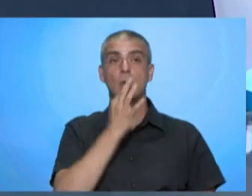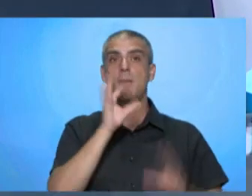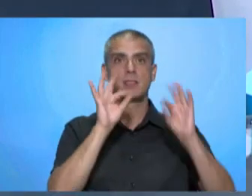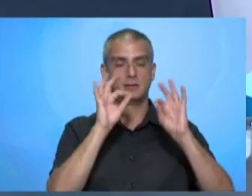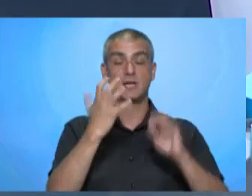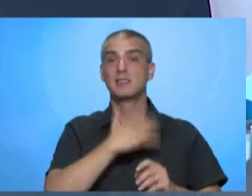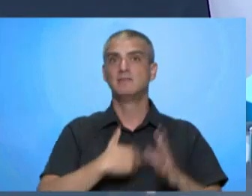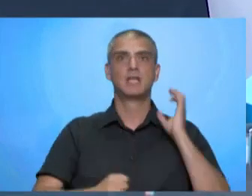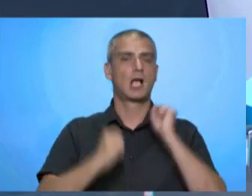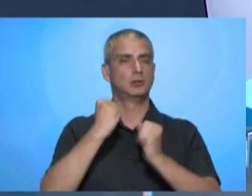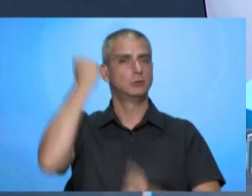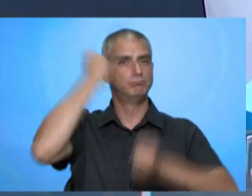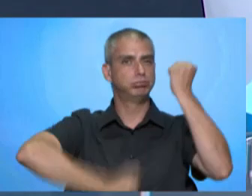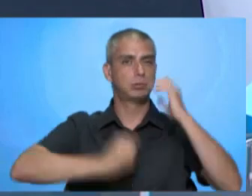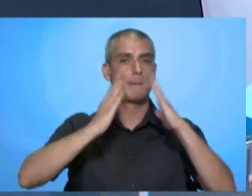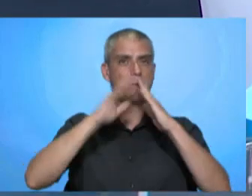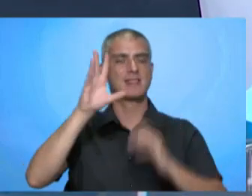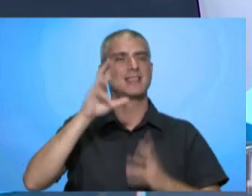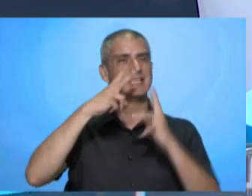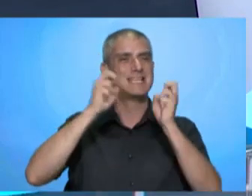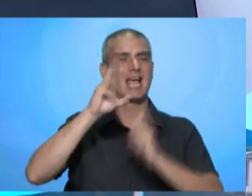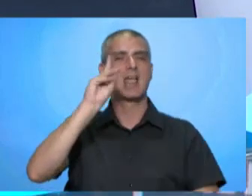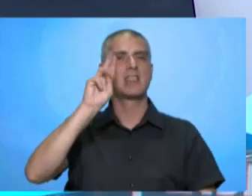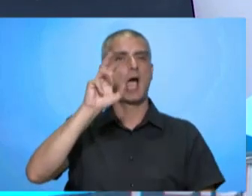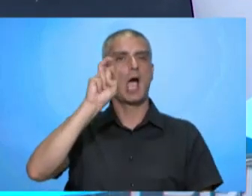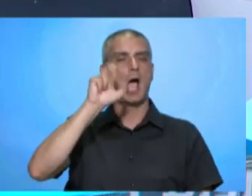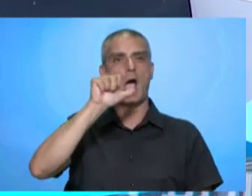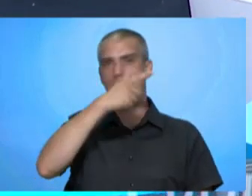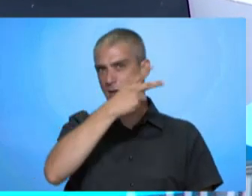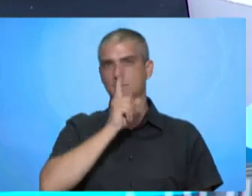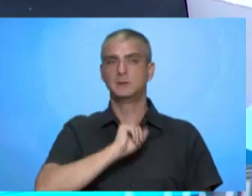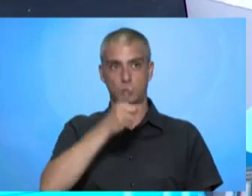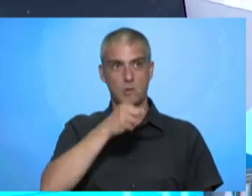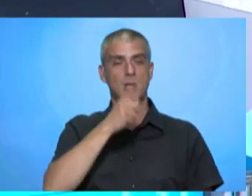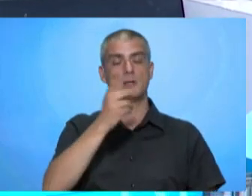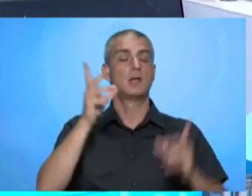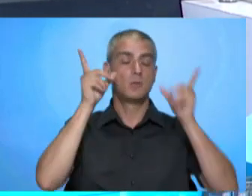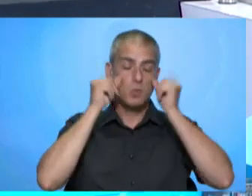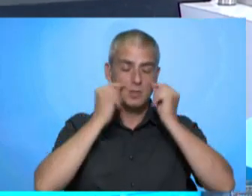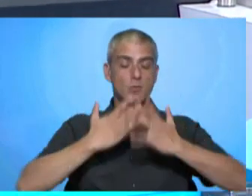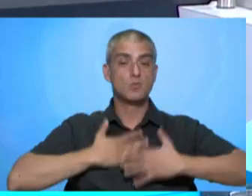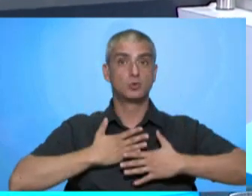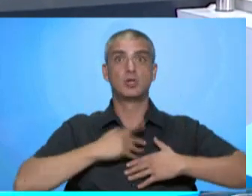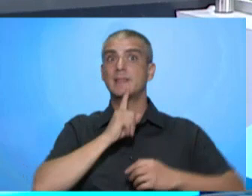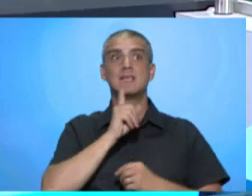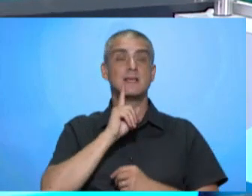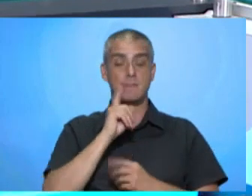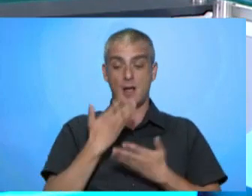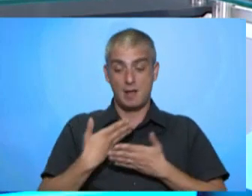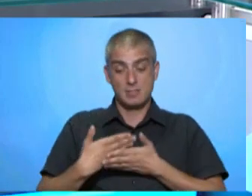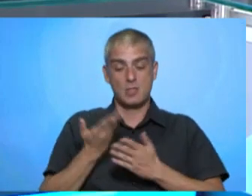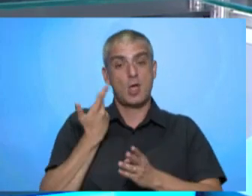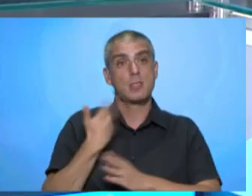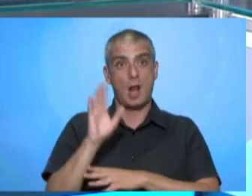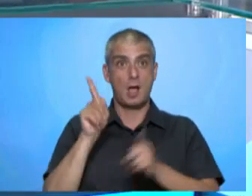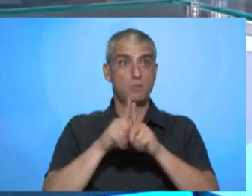שנפגעה אנושות בהפצצת ביתה בדרעה. מצבה ממשיך להיות קשה, היא מורדמת, מונשמת. אמה איבדה את ביתה התינוקת